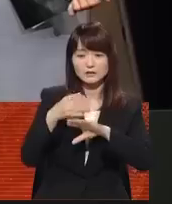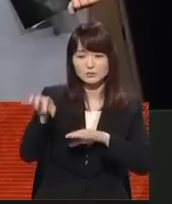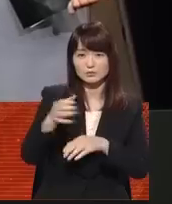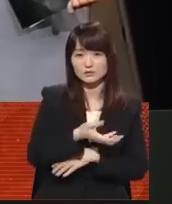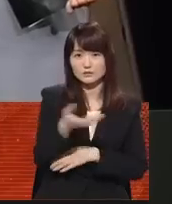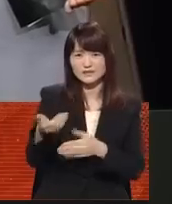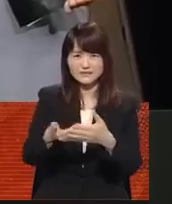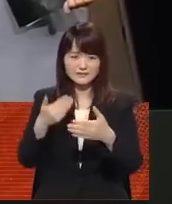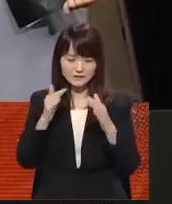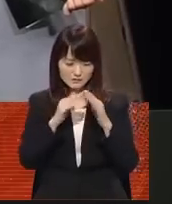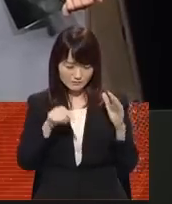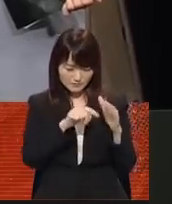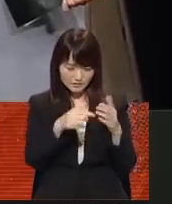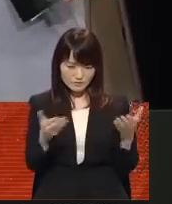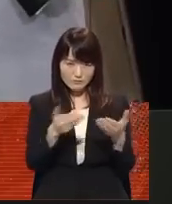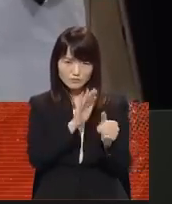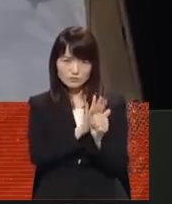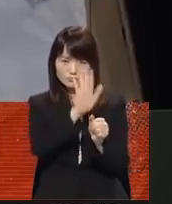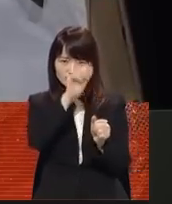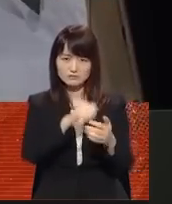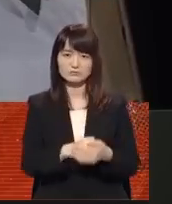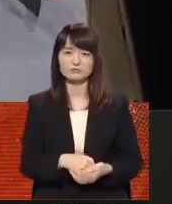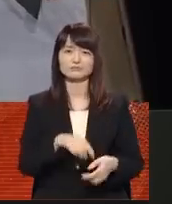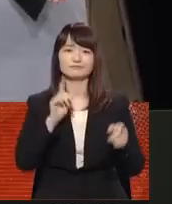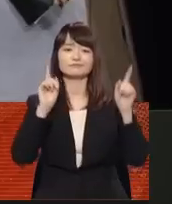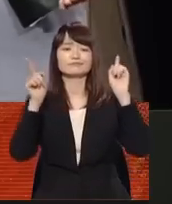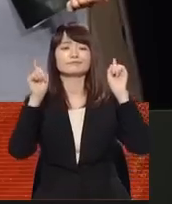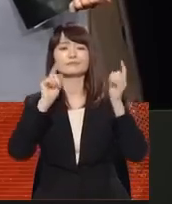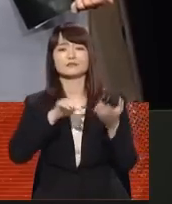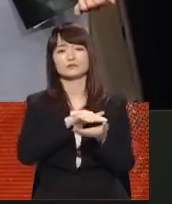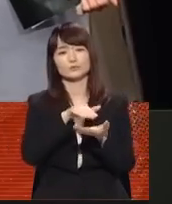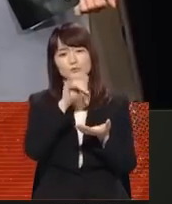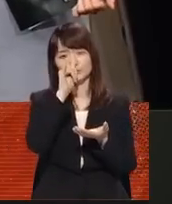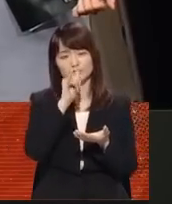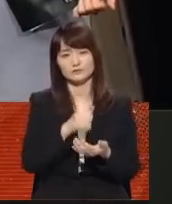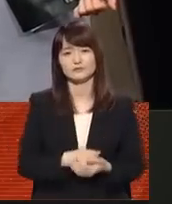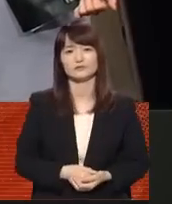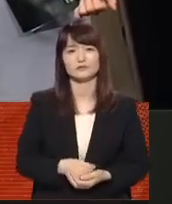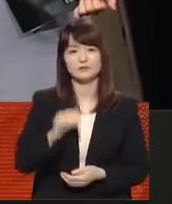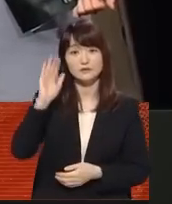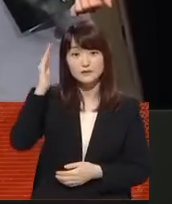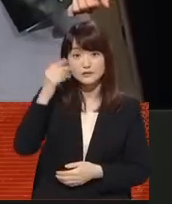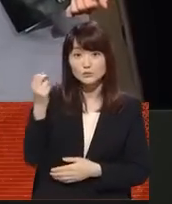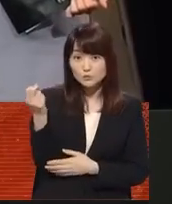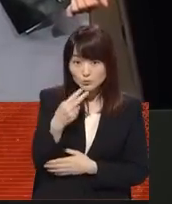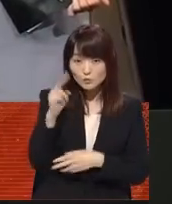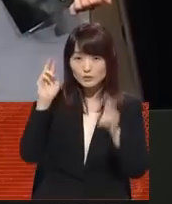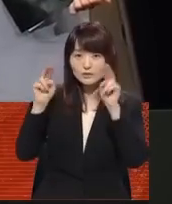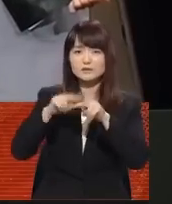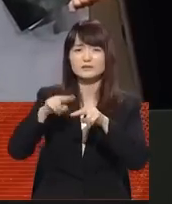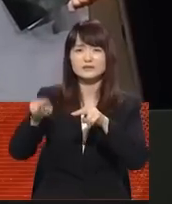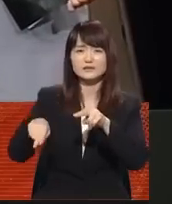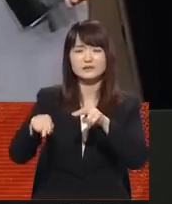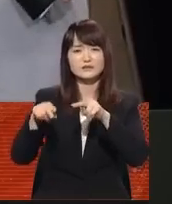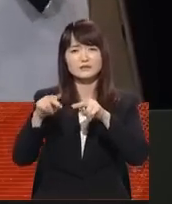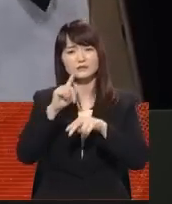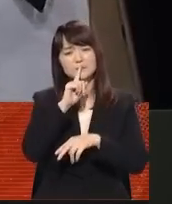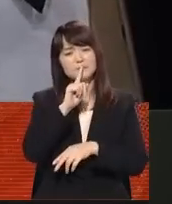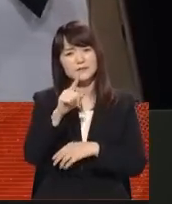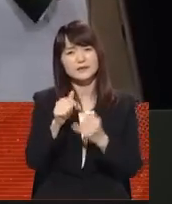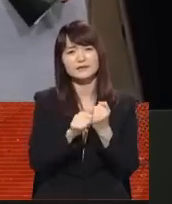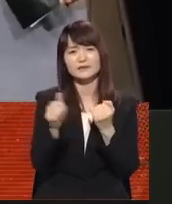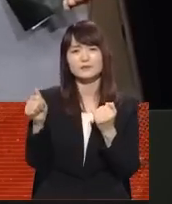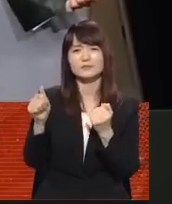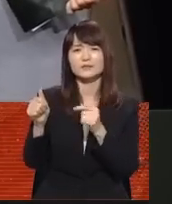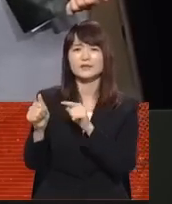집안일도 하지 않은 채 펑펑 놀기만 한다는 건데요 최근 또 한번 퇴사를 하겠다고 선언한 남편 때문에